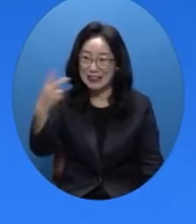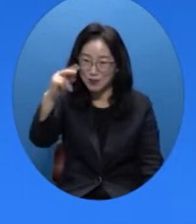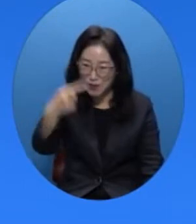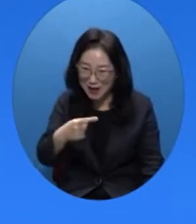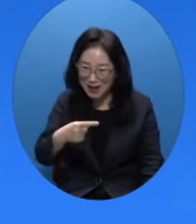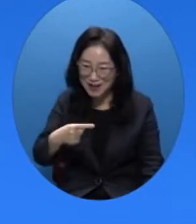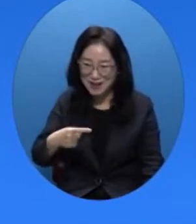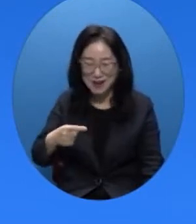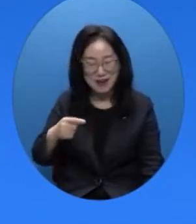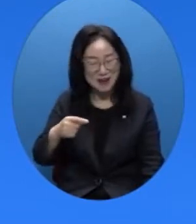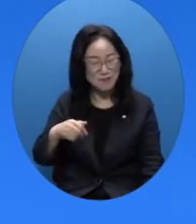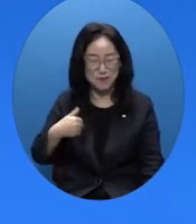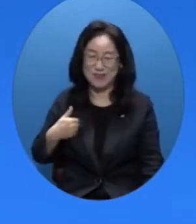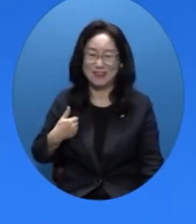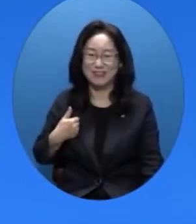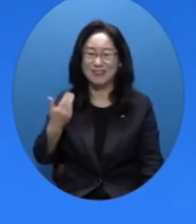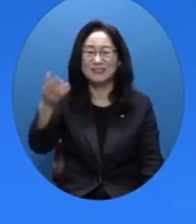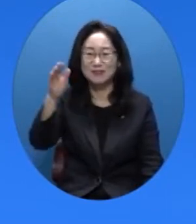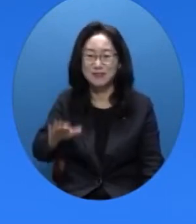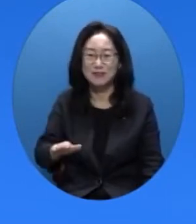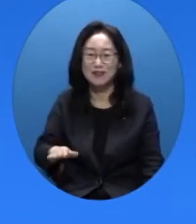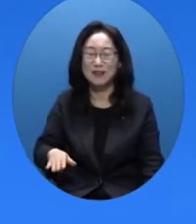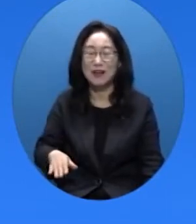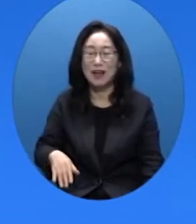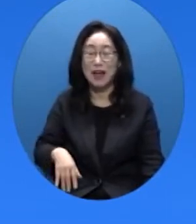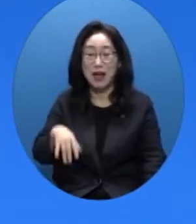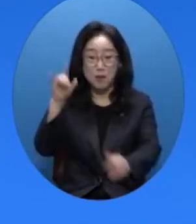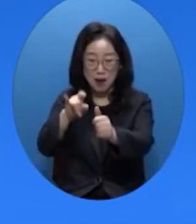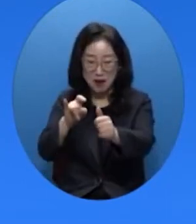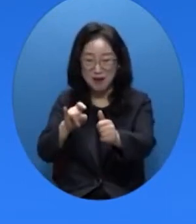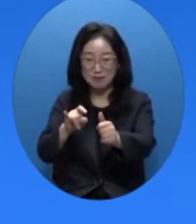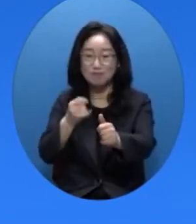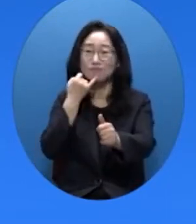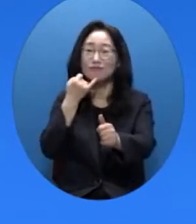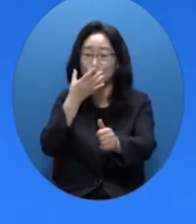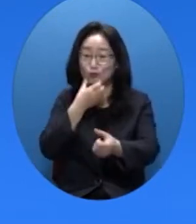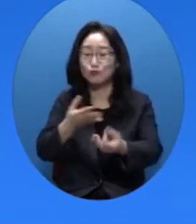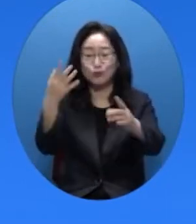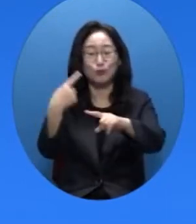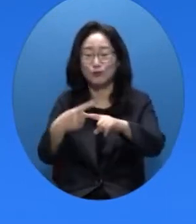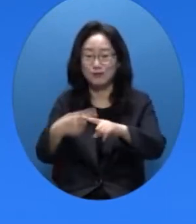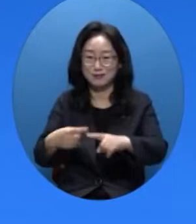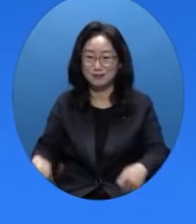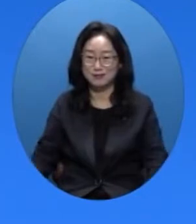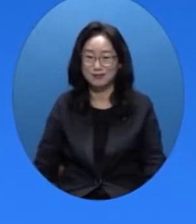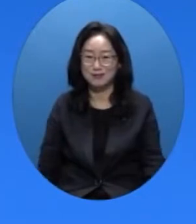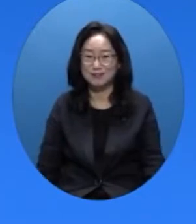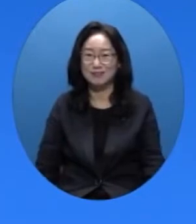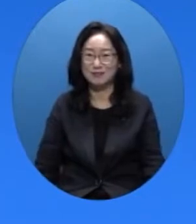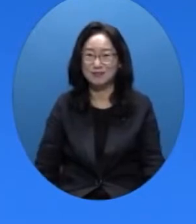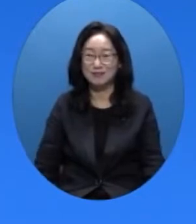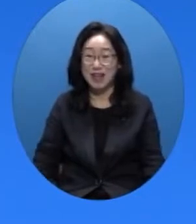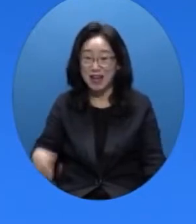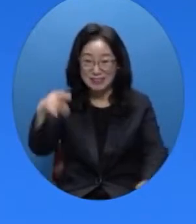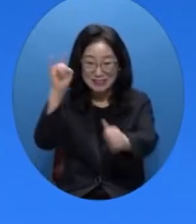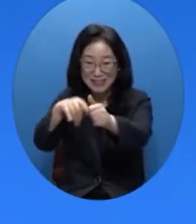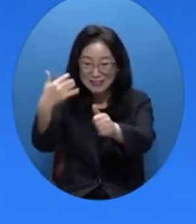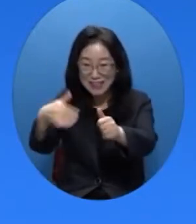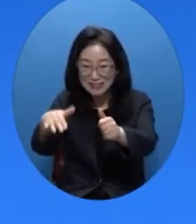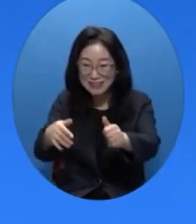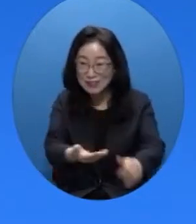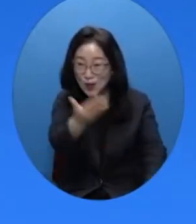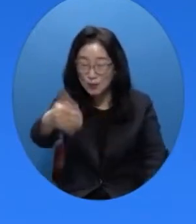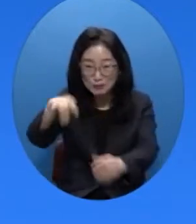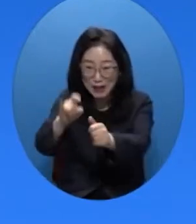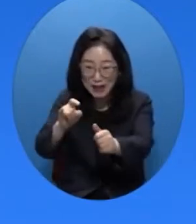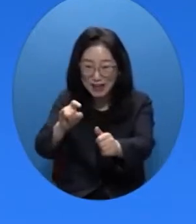모르겠지만 그래서 그러나 걸린 것도 축복 이더라구요 아주 안걸린 분은 걸라